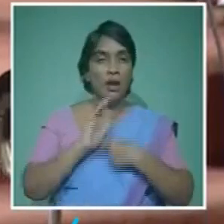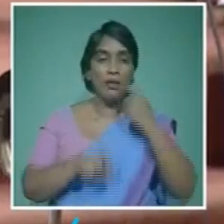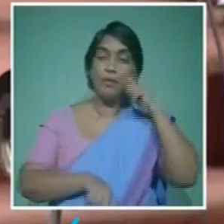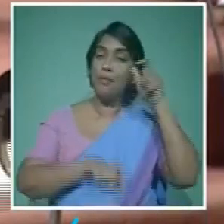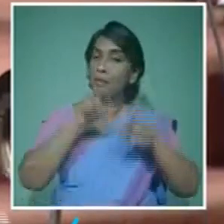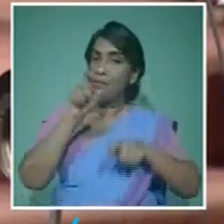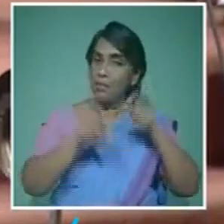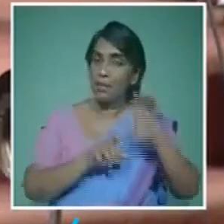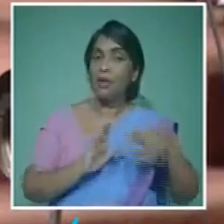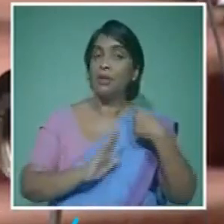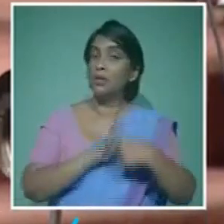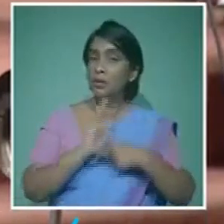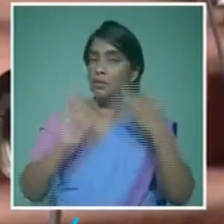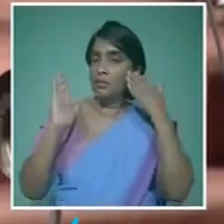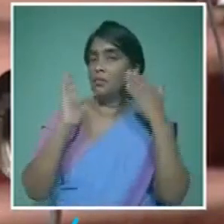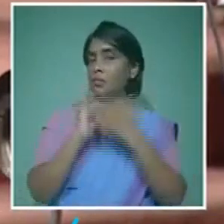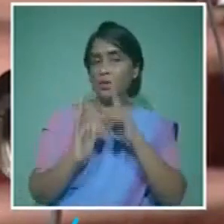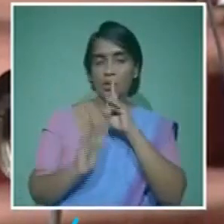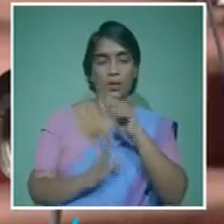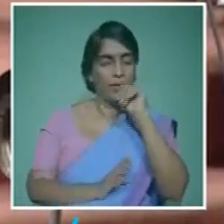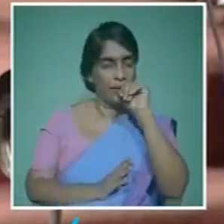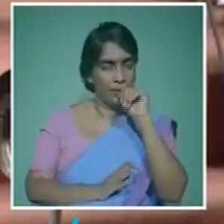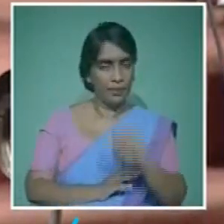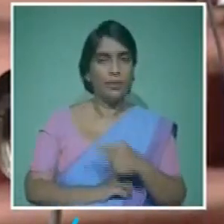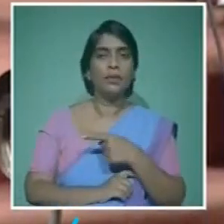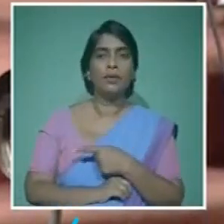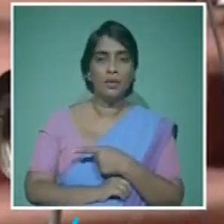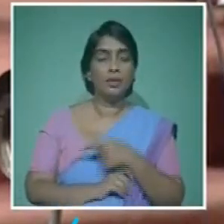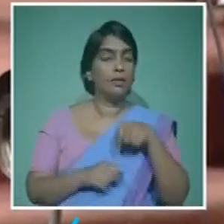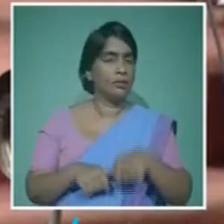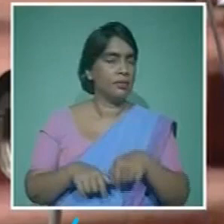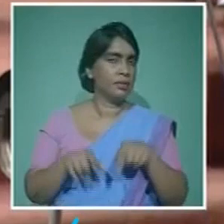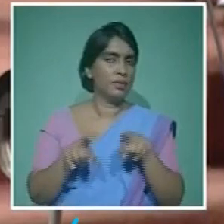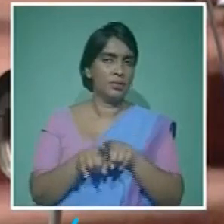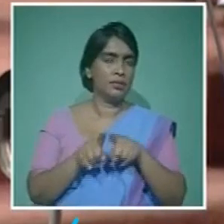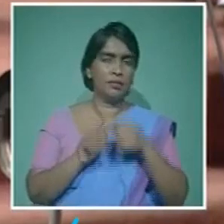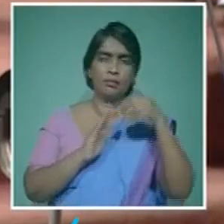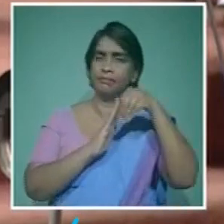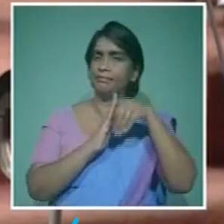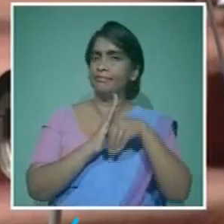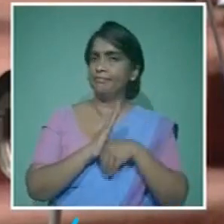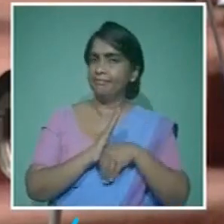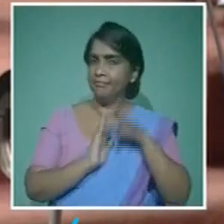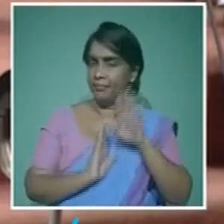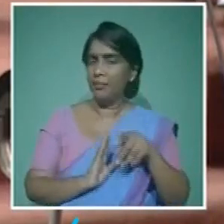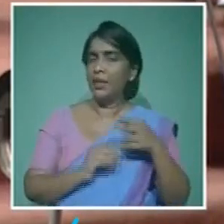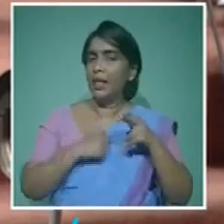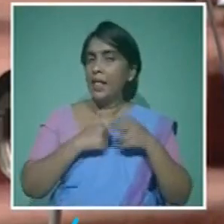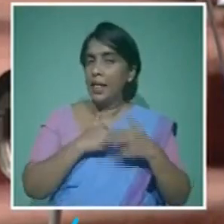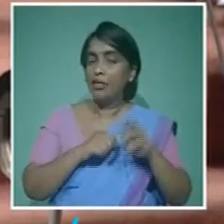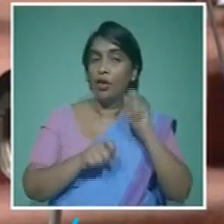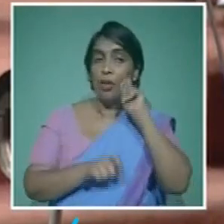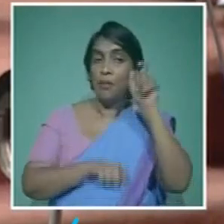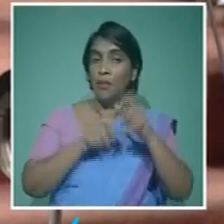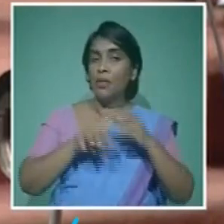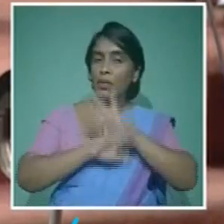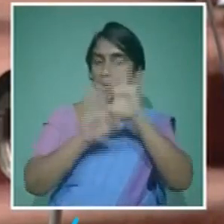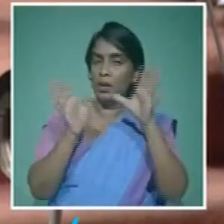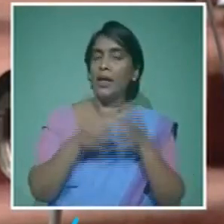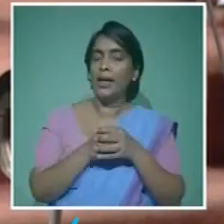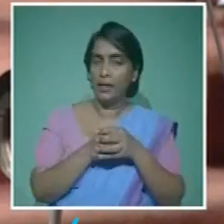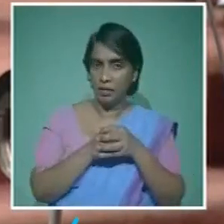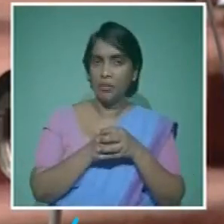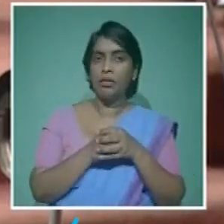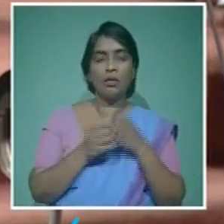நாட்டை பொறுத்தமட்டில் இவ்வளவு பின்னடைவிலே இருக்கின்ற போது மக்கள் அனைவரும் ஒன்றாக சேர்ந்து